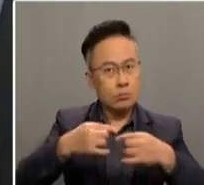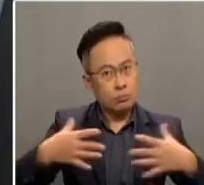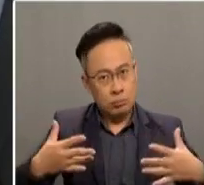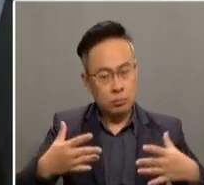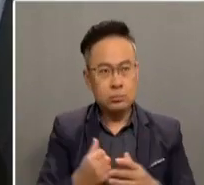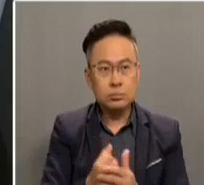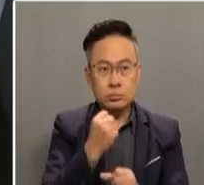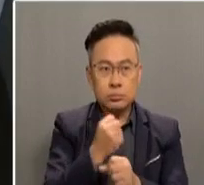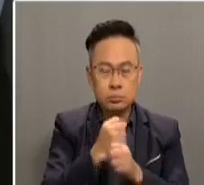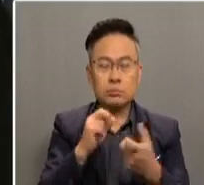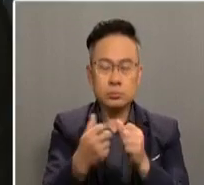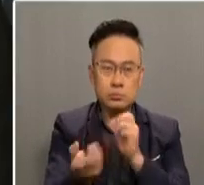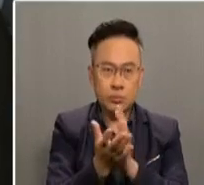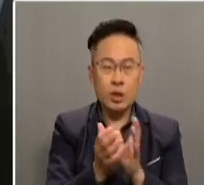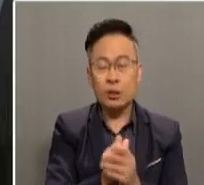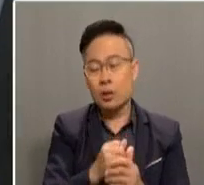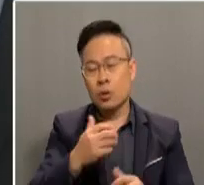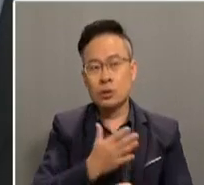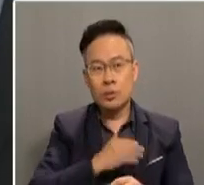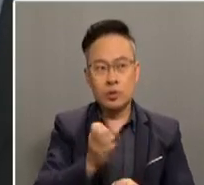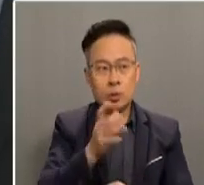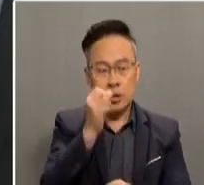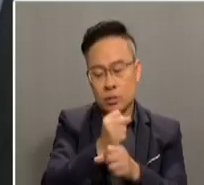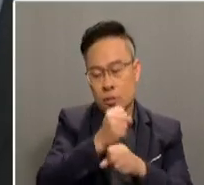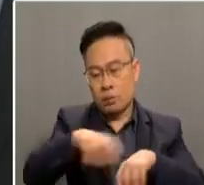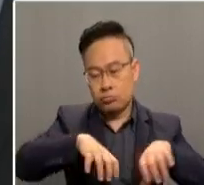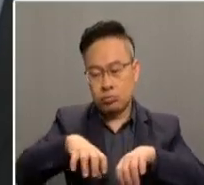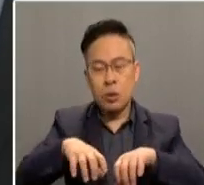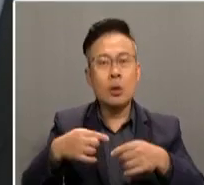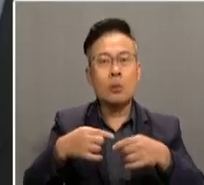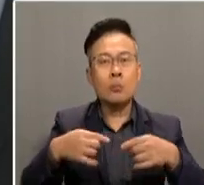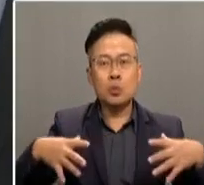การพัฒนาการดำเนินการเนี่ยมันก็คงต้องแก้ไขเป็นเรื่องปกติครับ